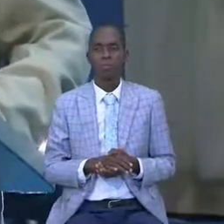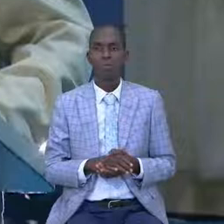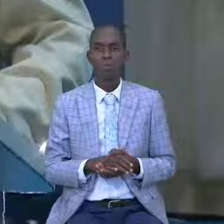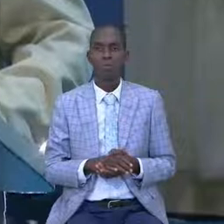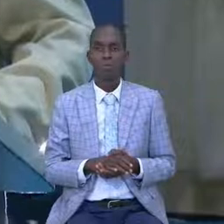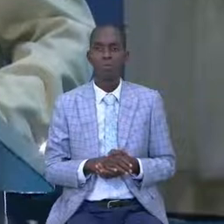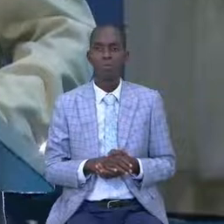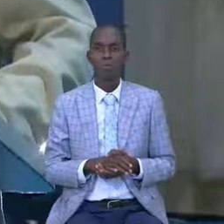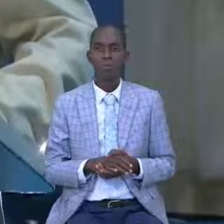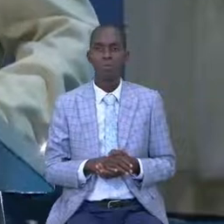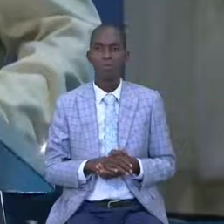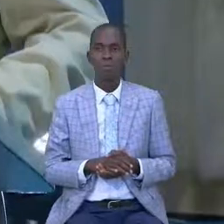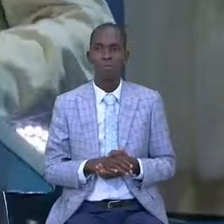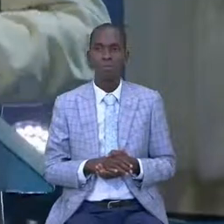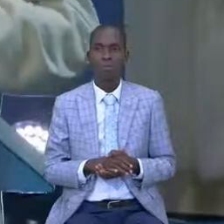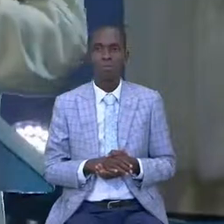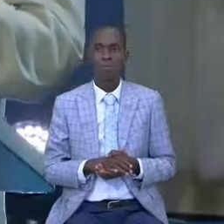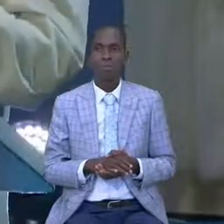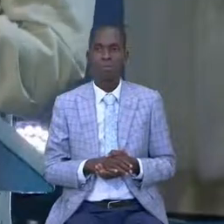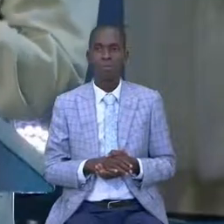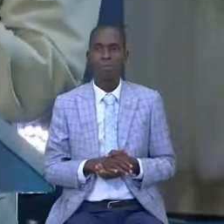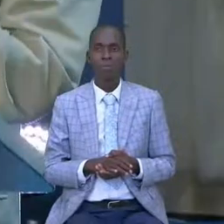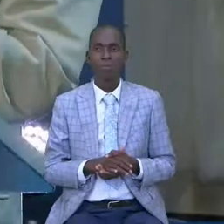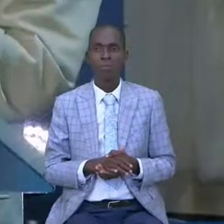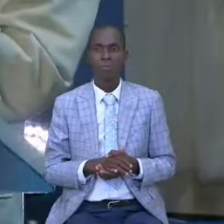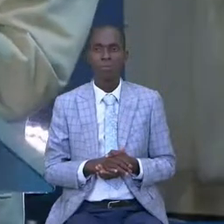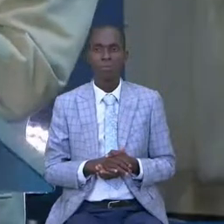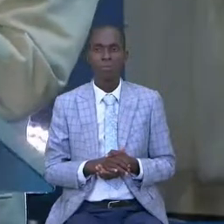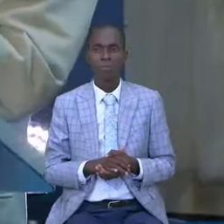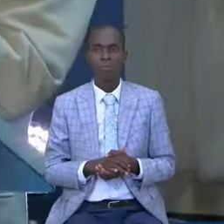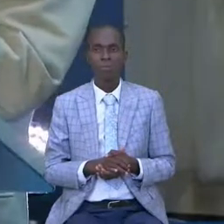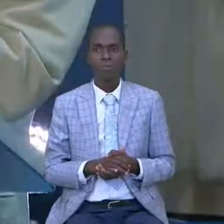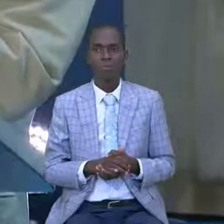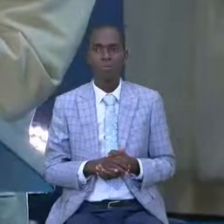Bientôt, l'homme de Dieu montera.